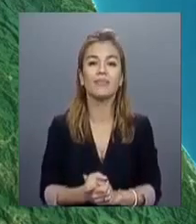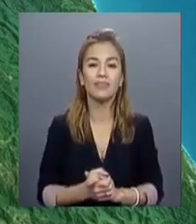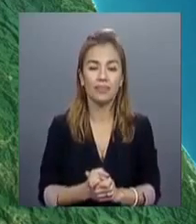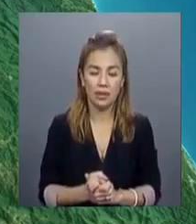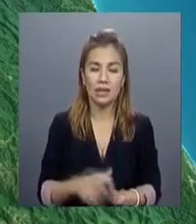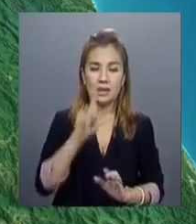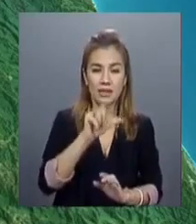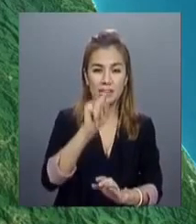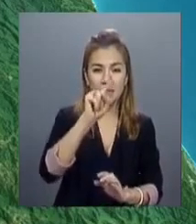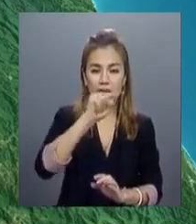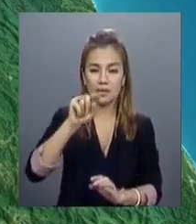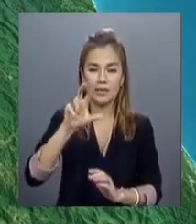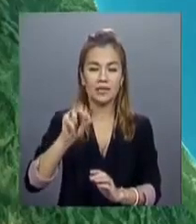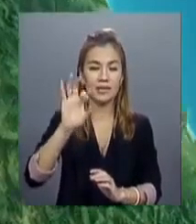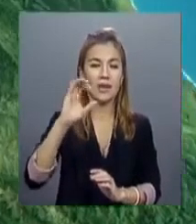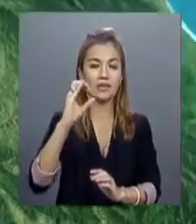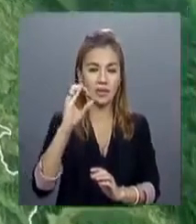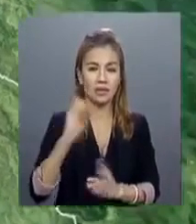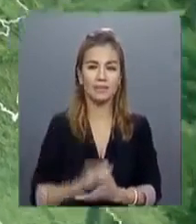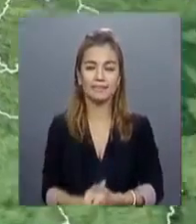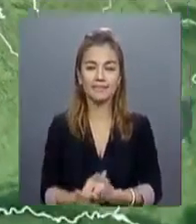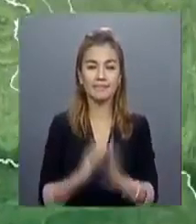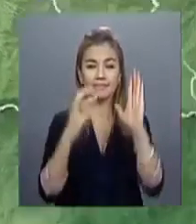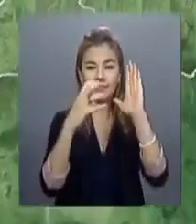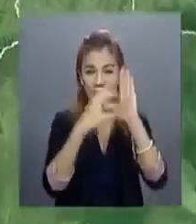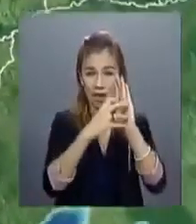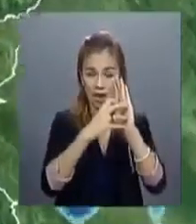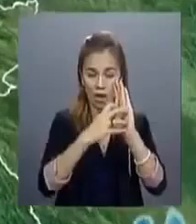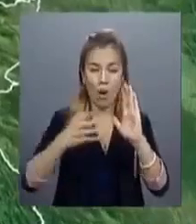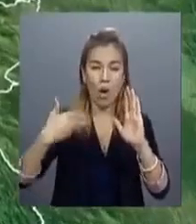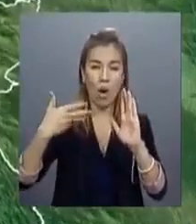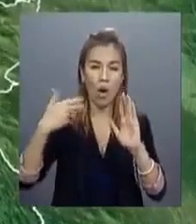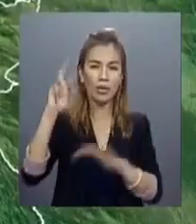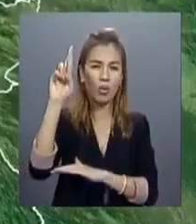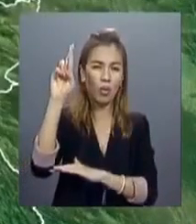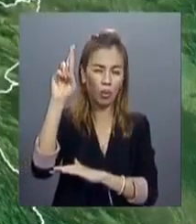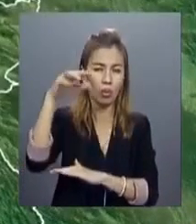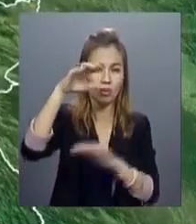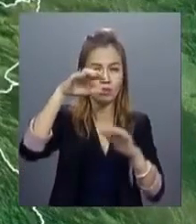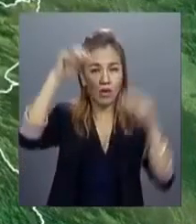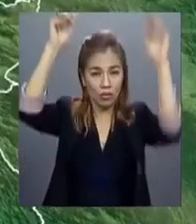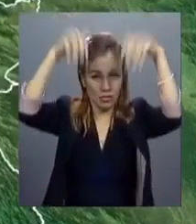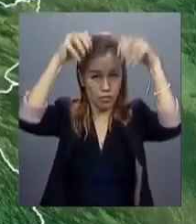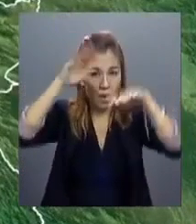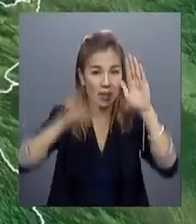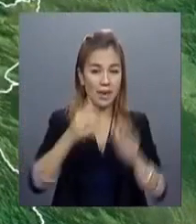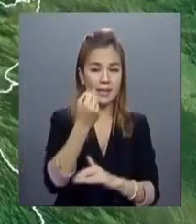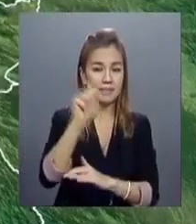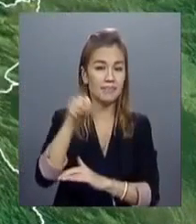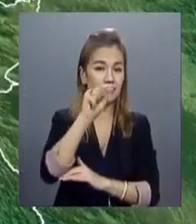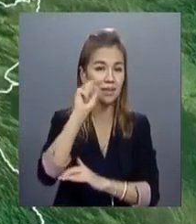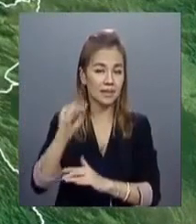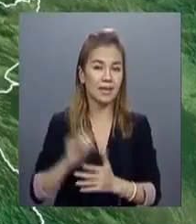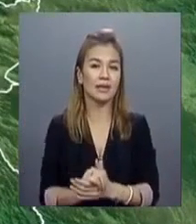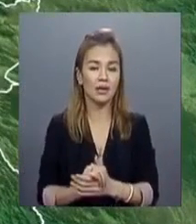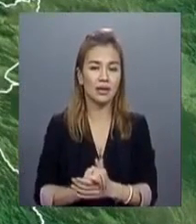ง 21-39 องศาเซลเซียสภาคกลางอากาศร้อนและมีฟ้าหลัวในตอนกลางวันโดยมีฝนฟ้าคะนองบางแห่ง 10% ของพื้นที่